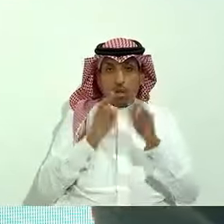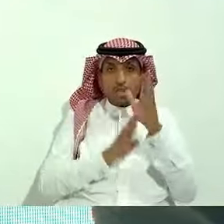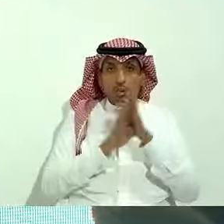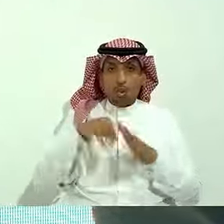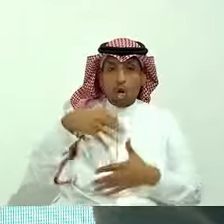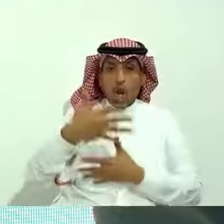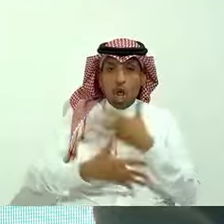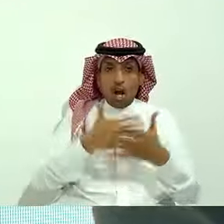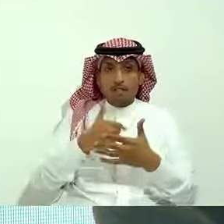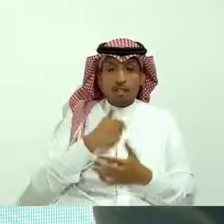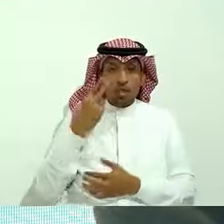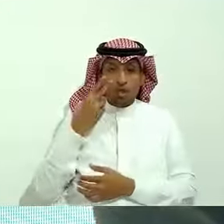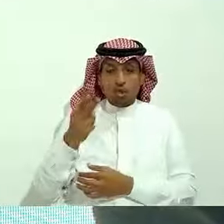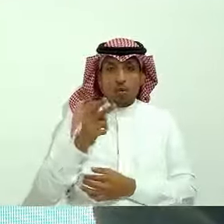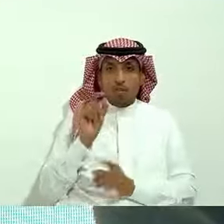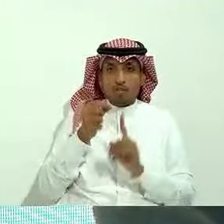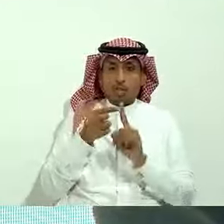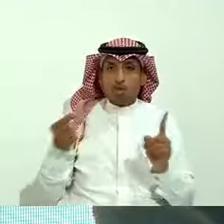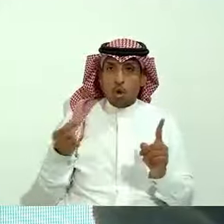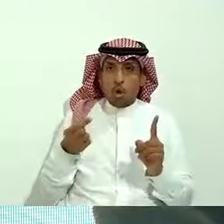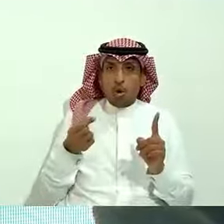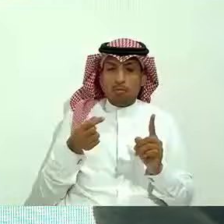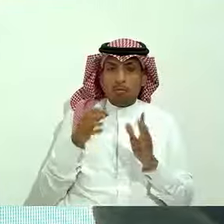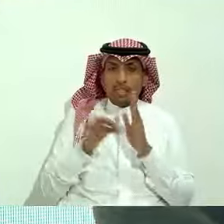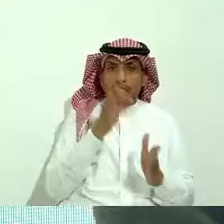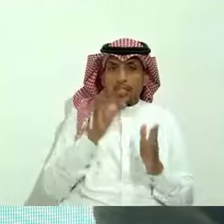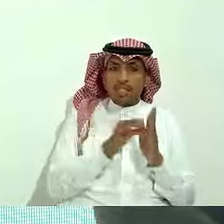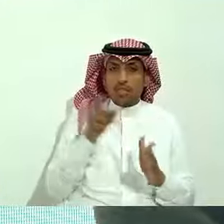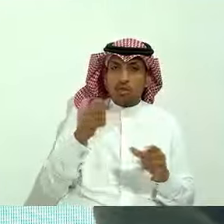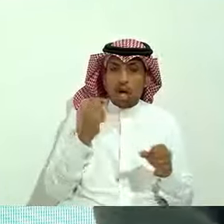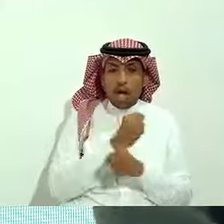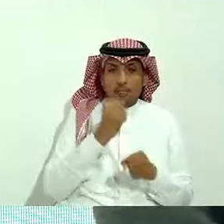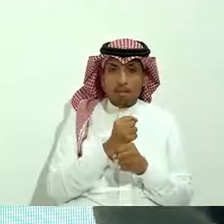استفدت منهم نوع من التطريز يسوونه هم